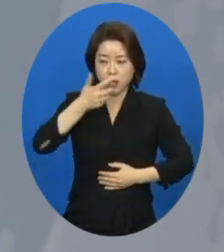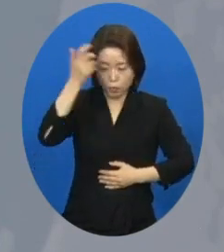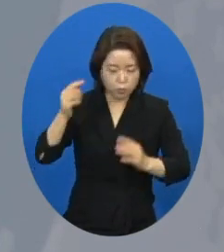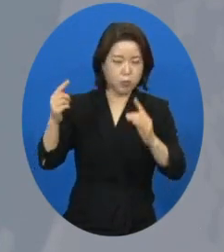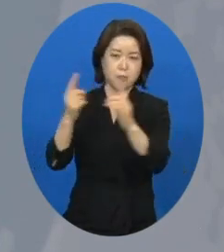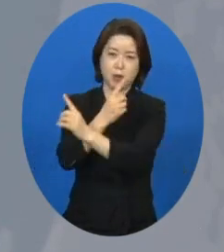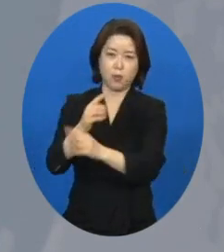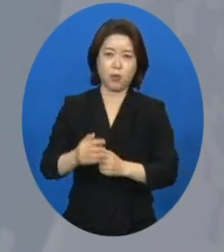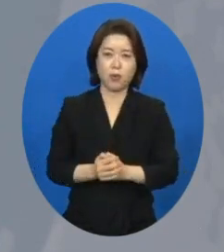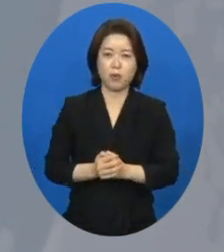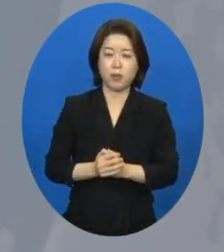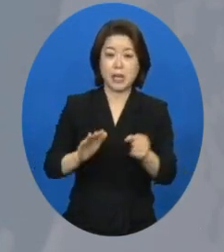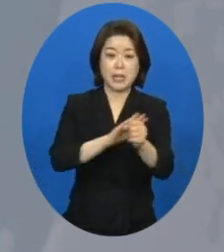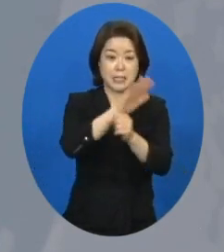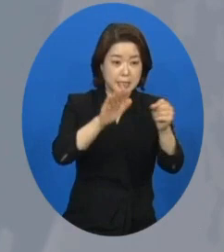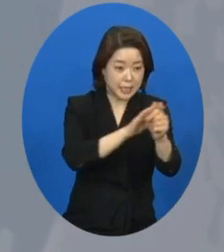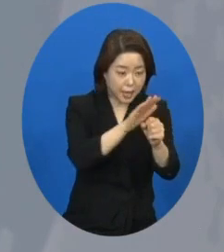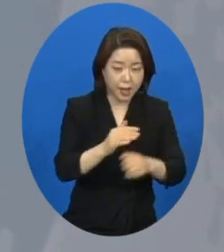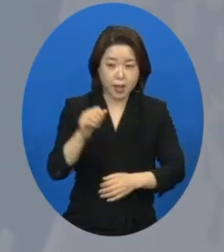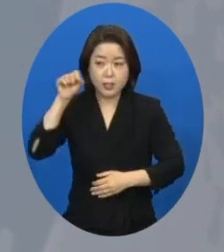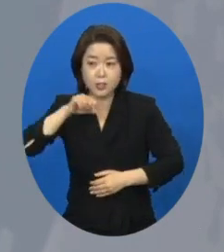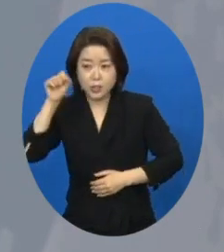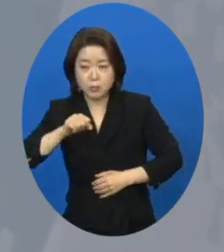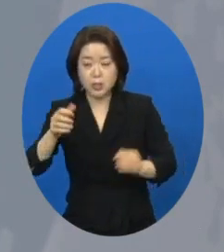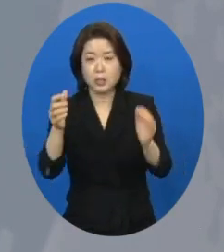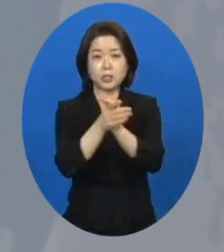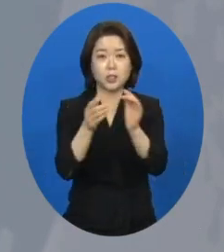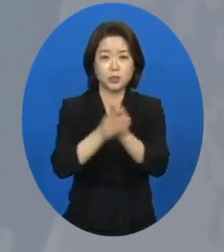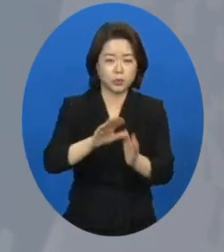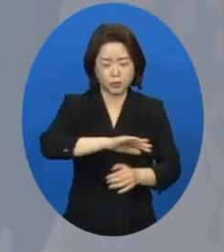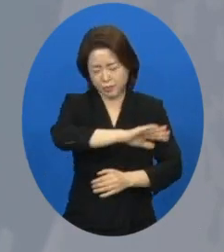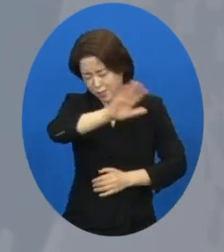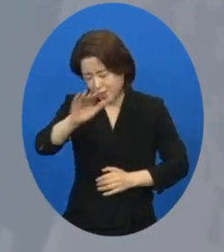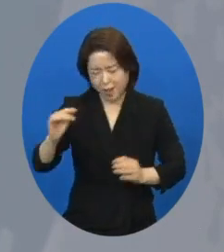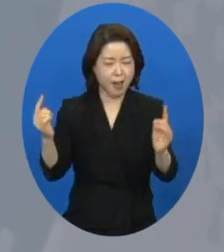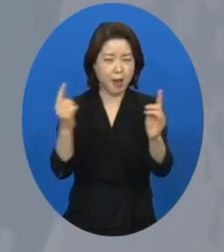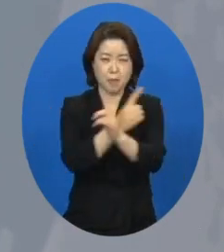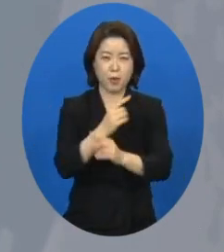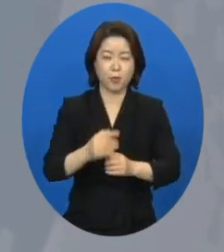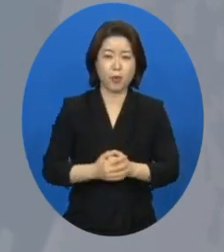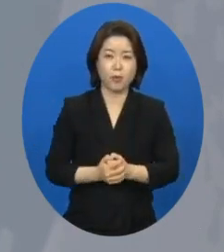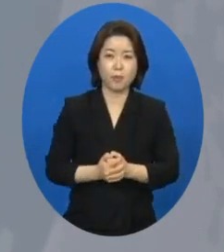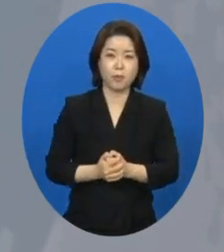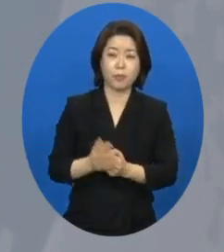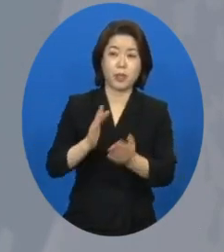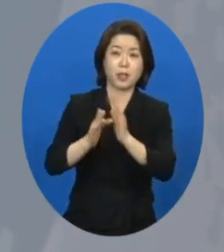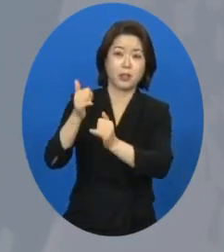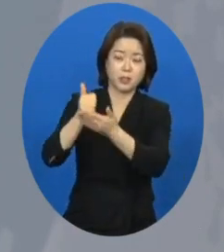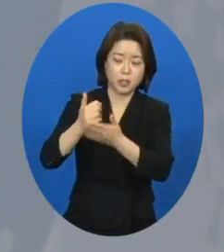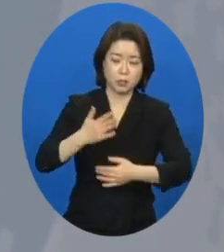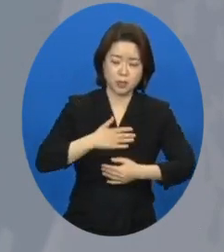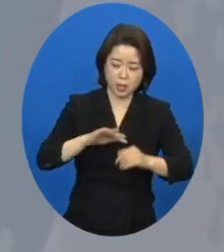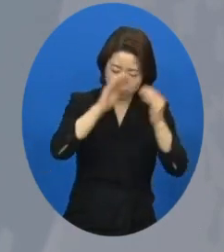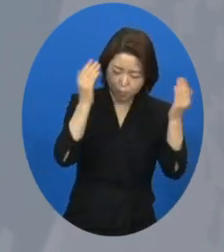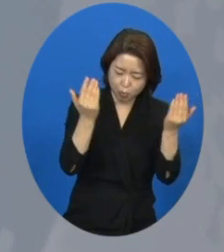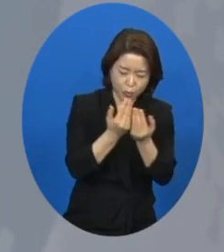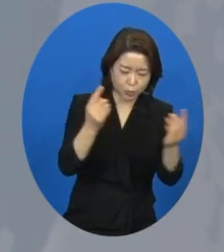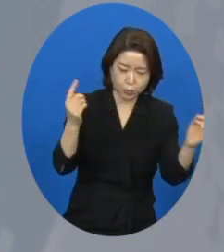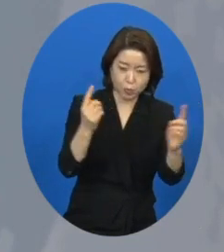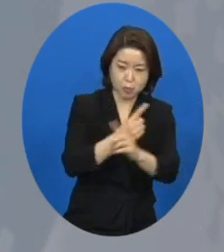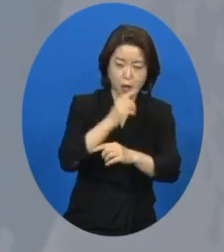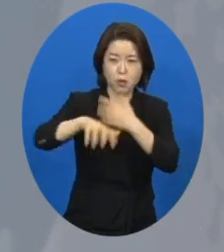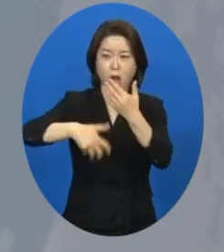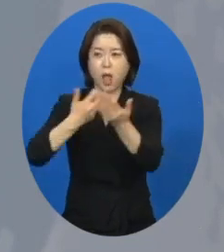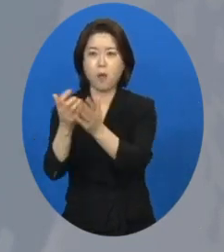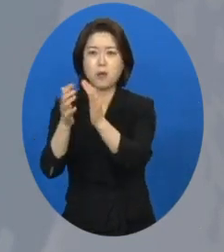바꾸어졌다. 사랑도 취미도 친구도 바꾸어졌다. 그는 그렇게 모든 것을 바꾸는